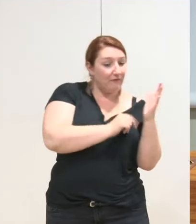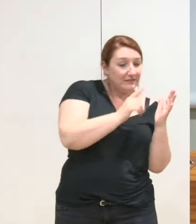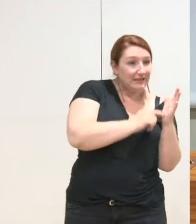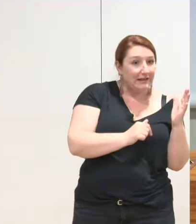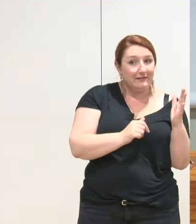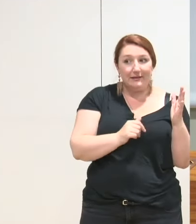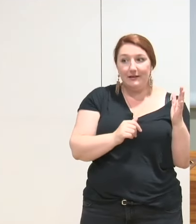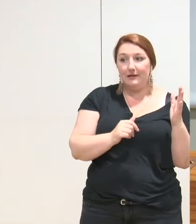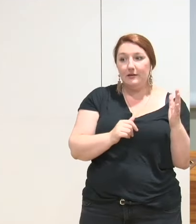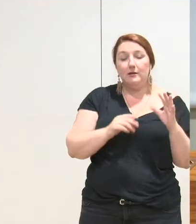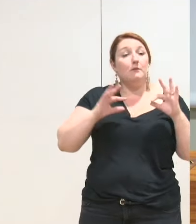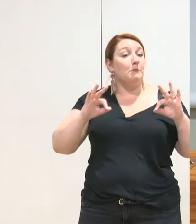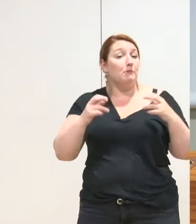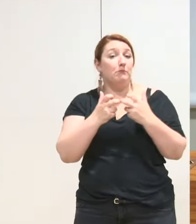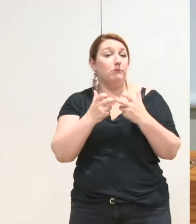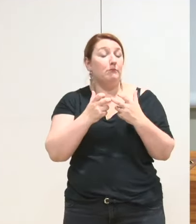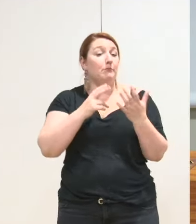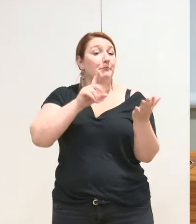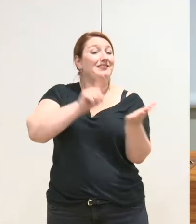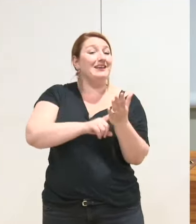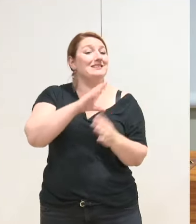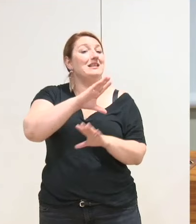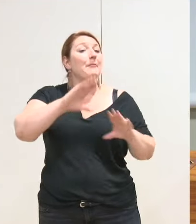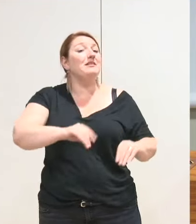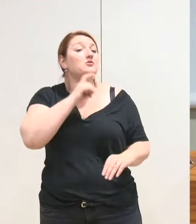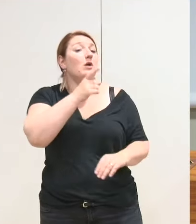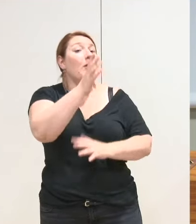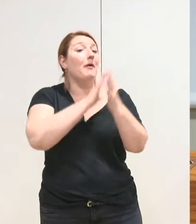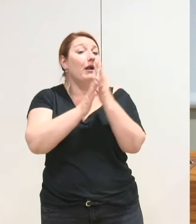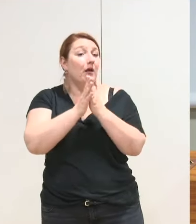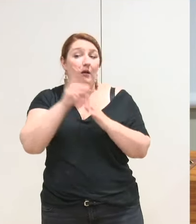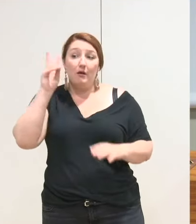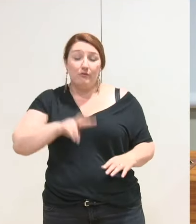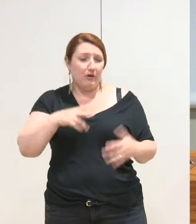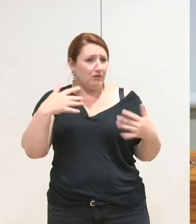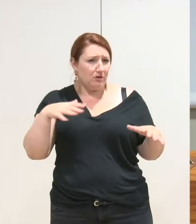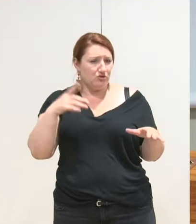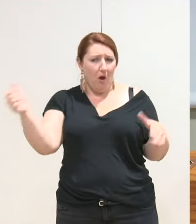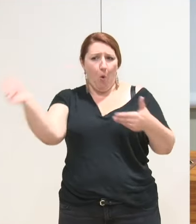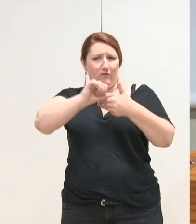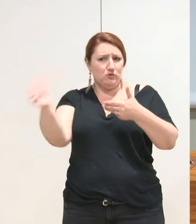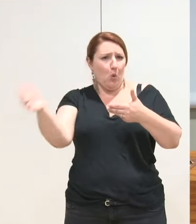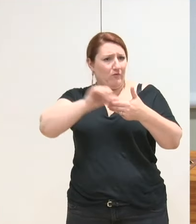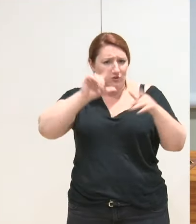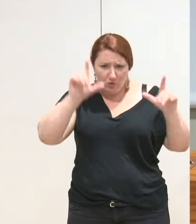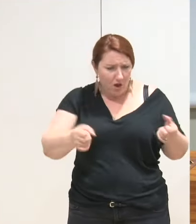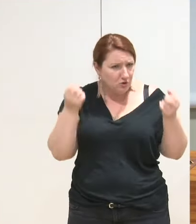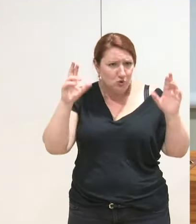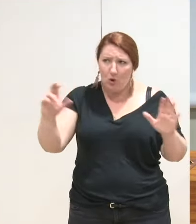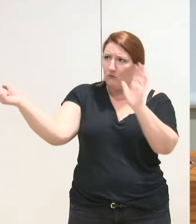donc l'impact sur la taxe d'habitation que vous visiez à l'instant il y a un certain nombre de reversions qui sont qui sont